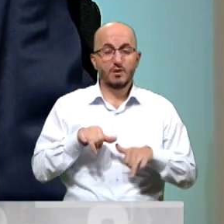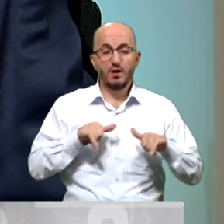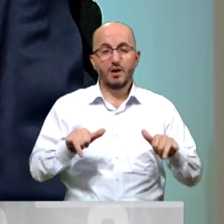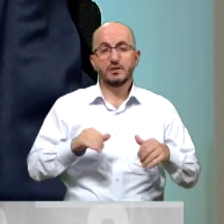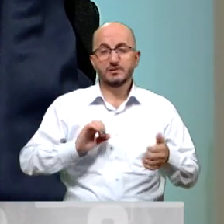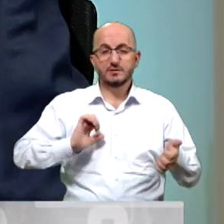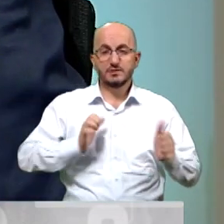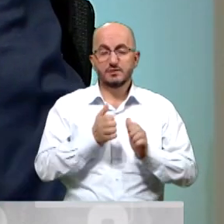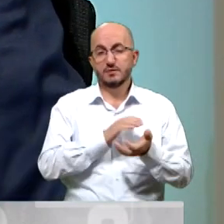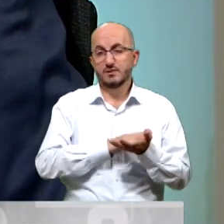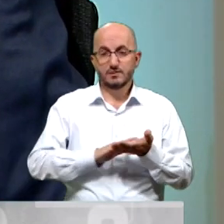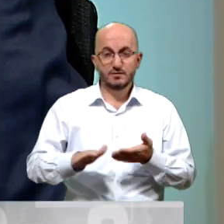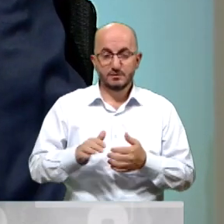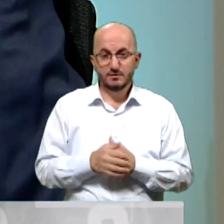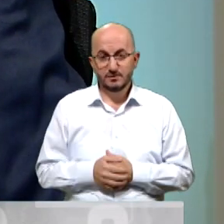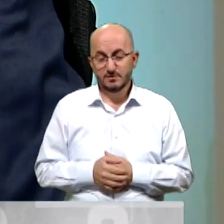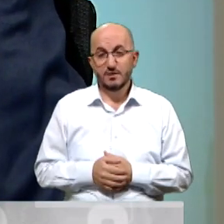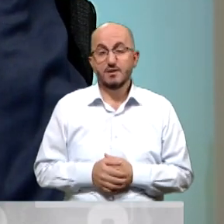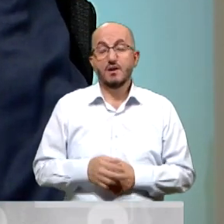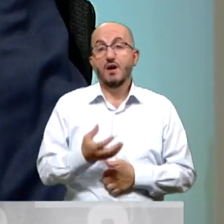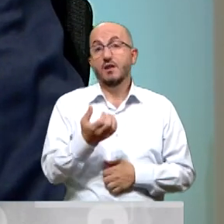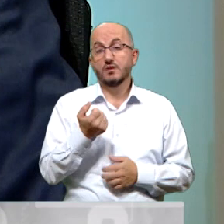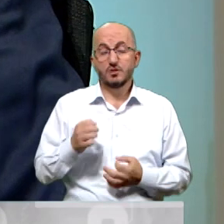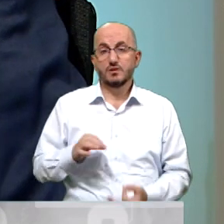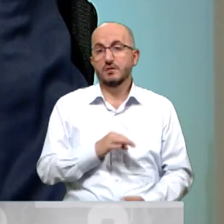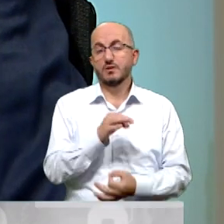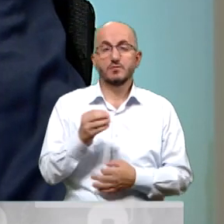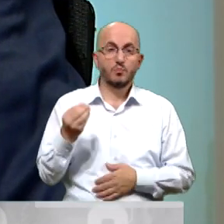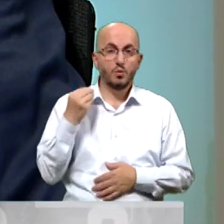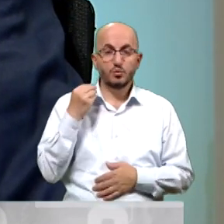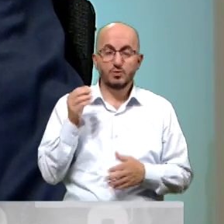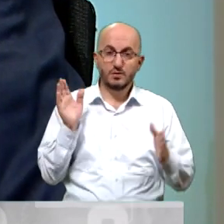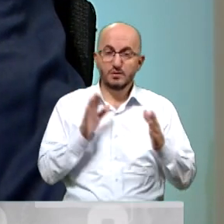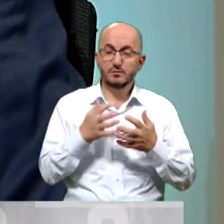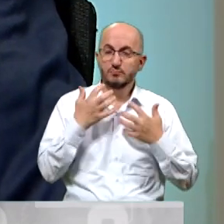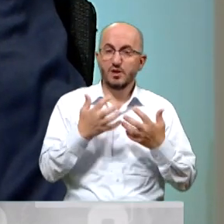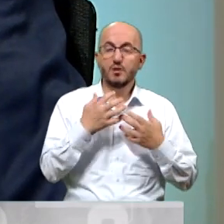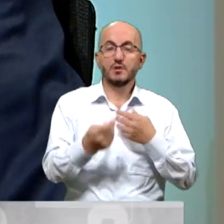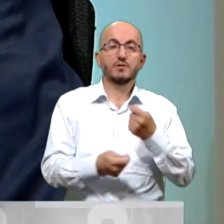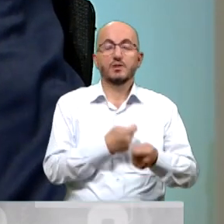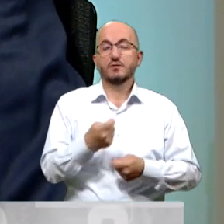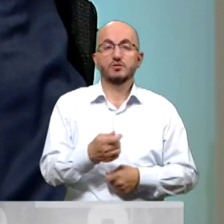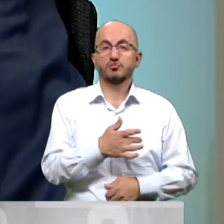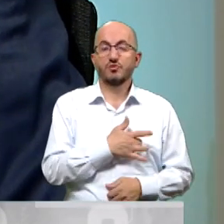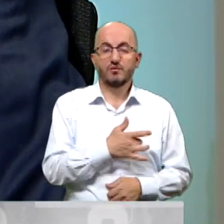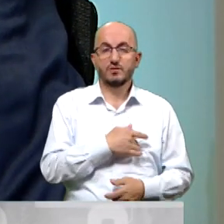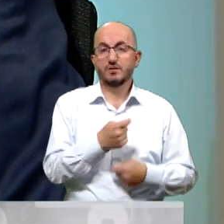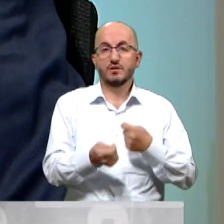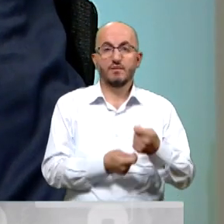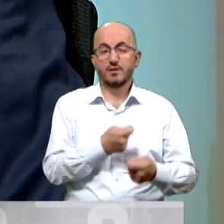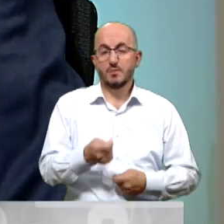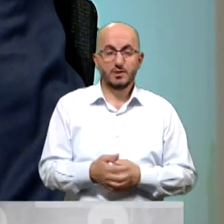sıkıntıları giderir. Bu bakımdan alacaklıların da borçlara karşı merhametli davranmaları, şefkatli